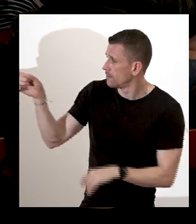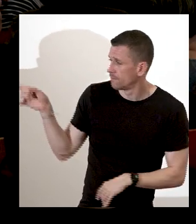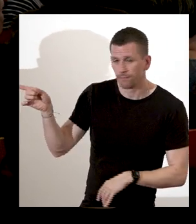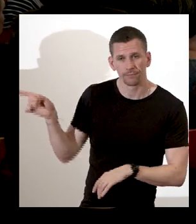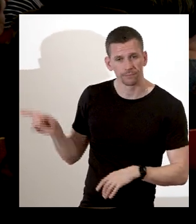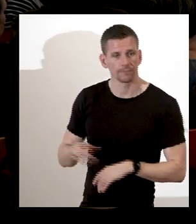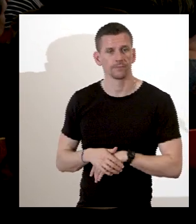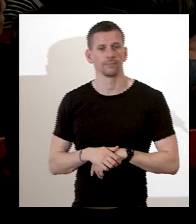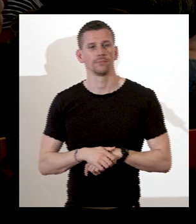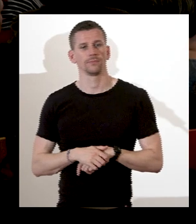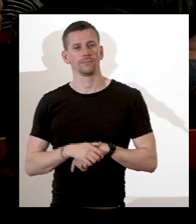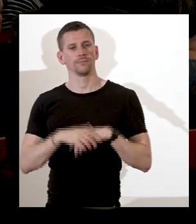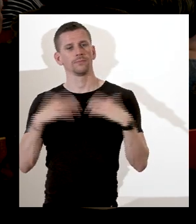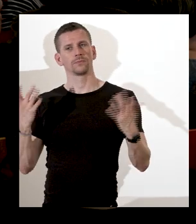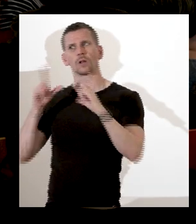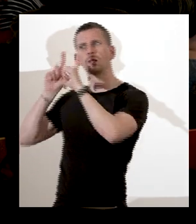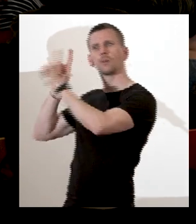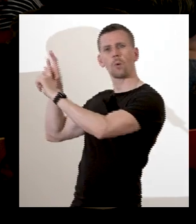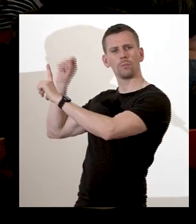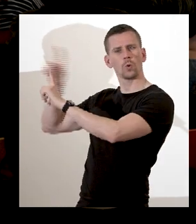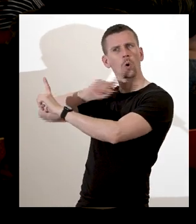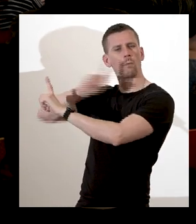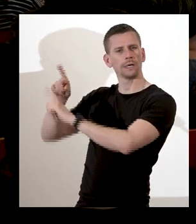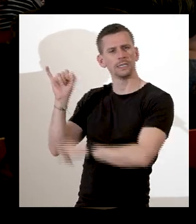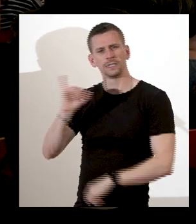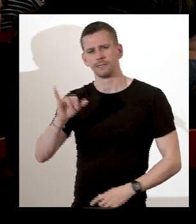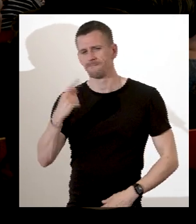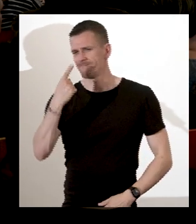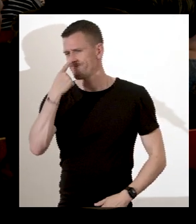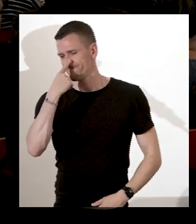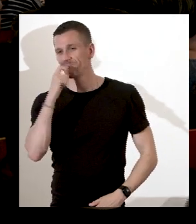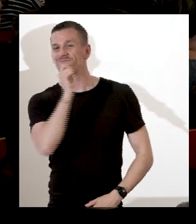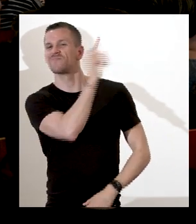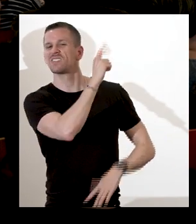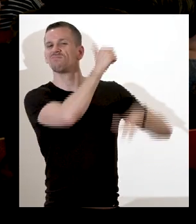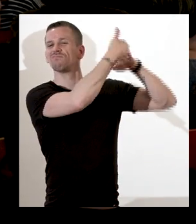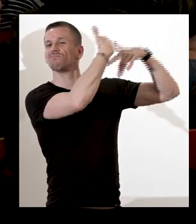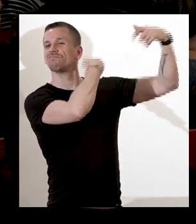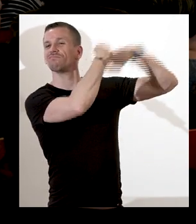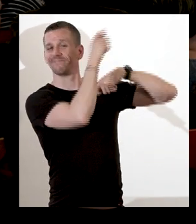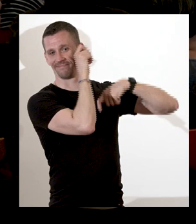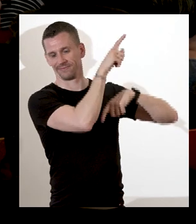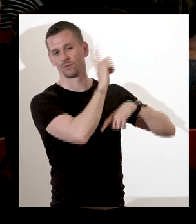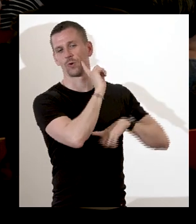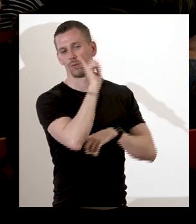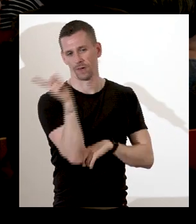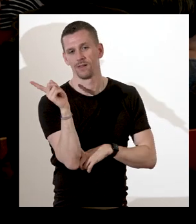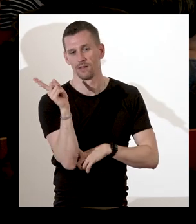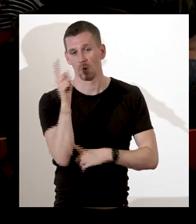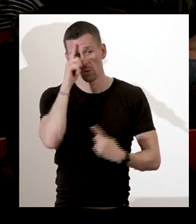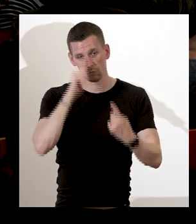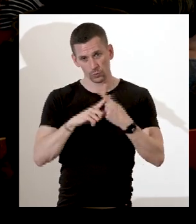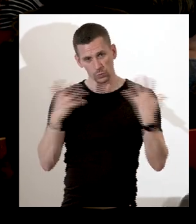mamelouk, en hommage à son mamelouk, un tableau en tout cas qu'on va retrouver pendant les décennies qui suivent